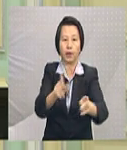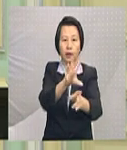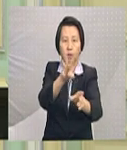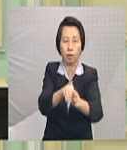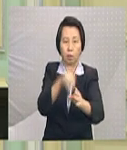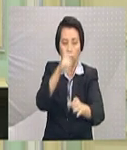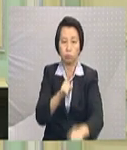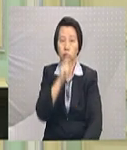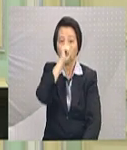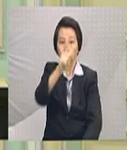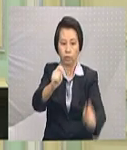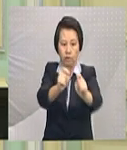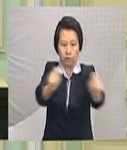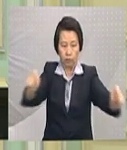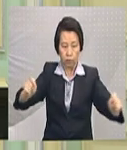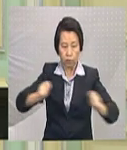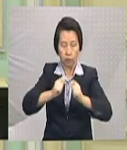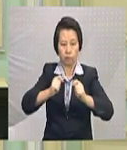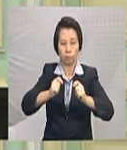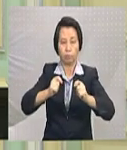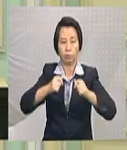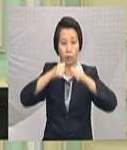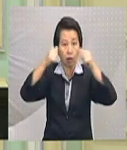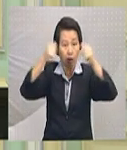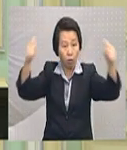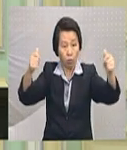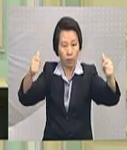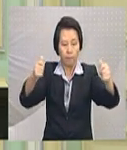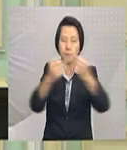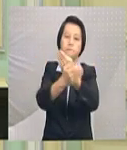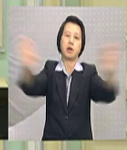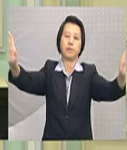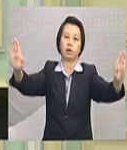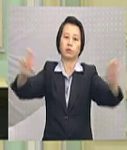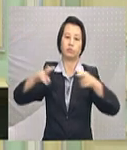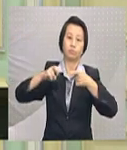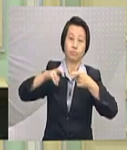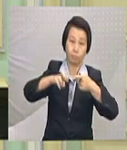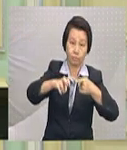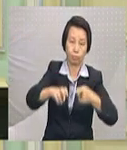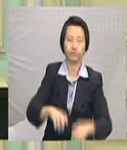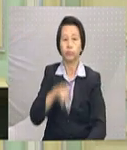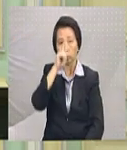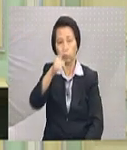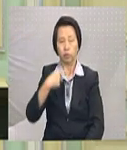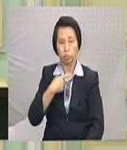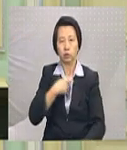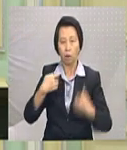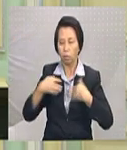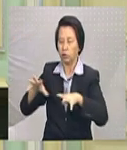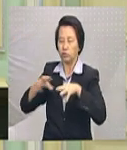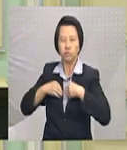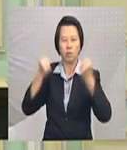bagi memastikan tempat awam bebas dari COVID-19 ini. Sebenarnya, kita menerima banyak